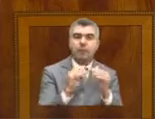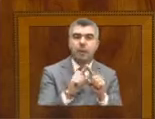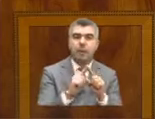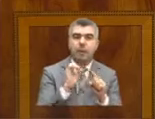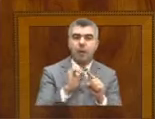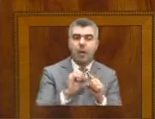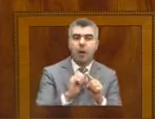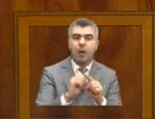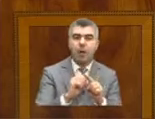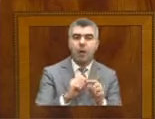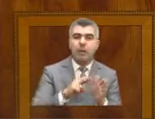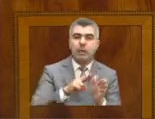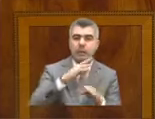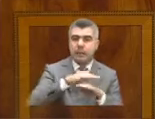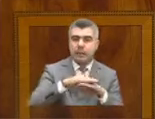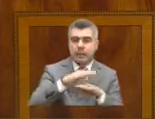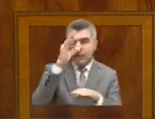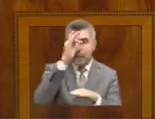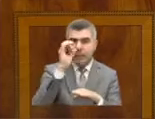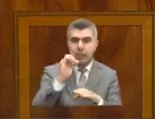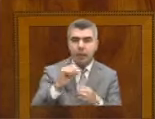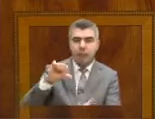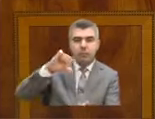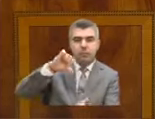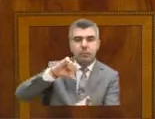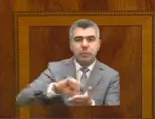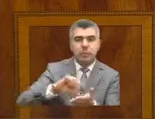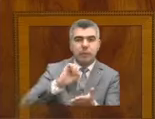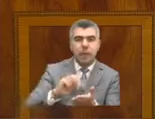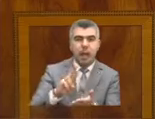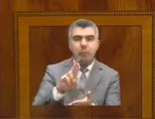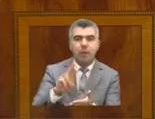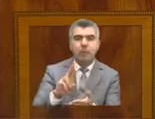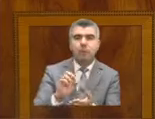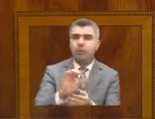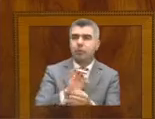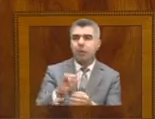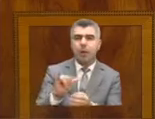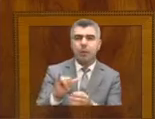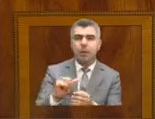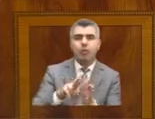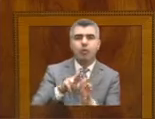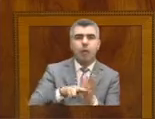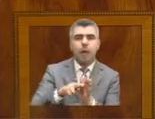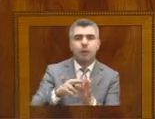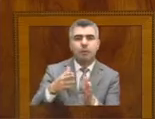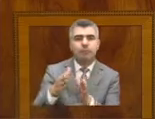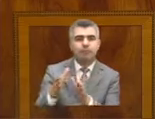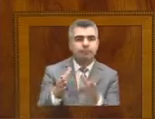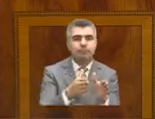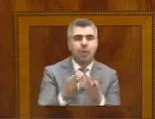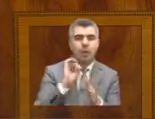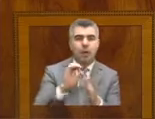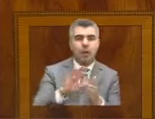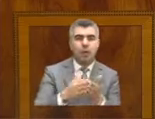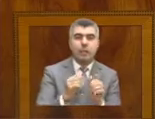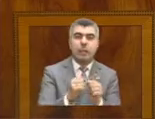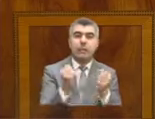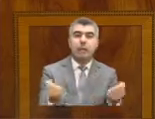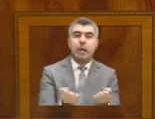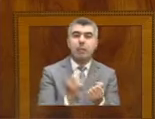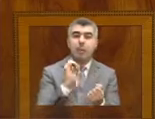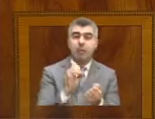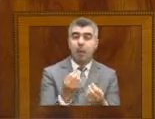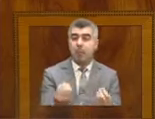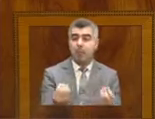لا تمركز الإداري، بما يضمن تحقيق العدالة المجالية ويعزز الدينامية التنموية